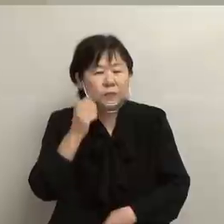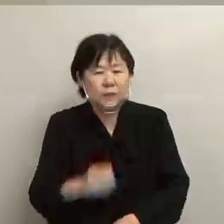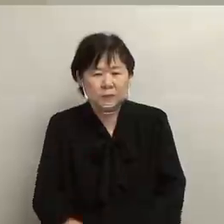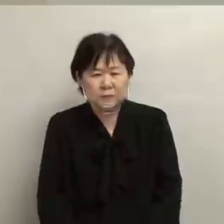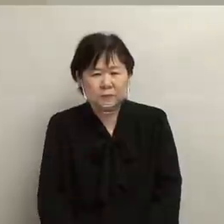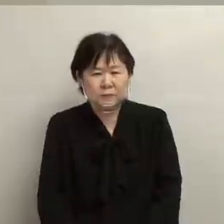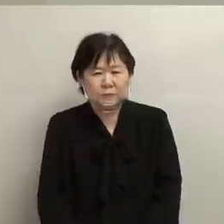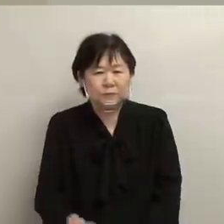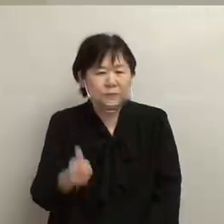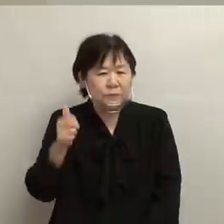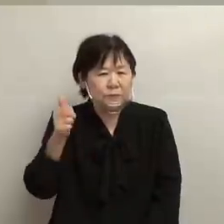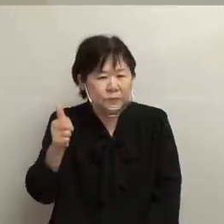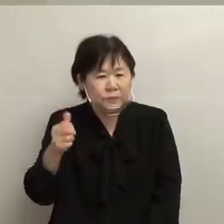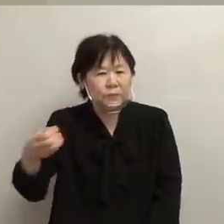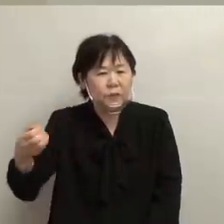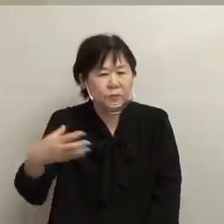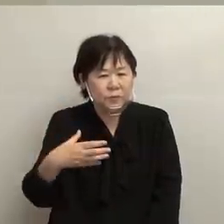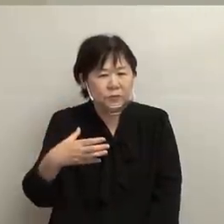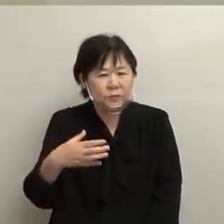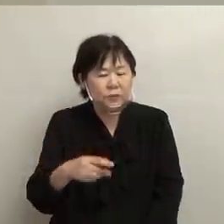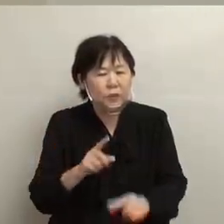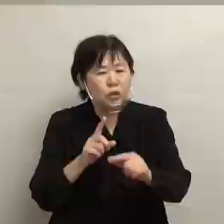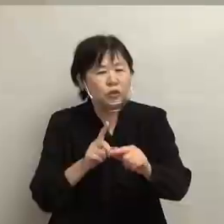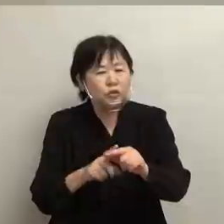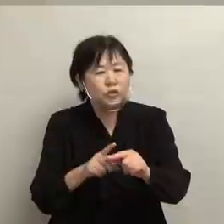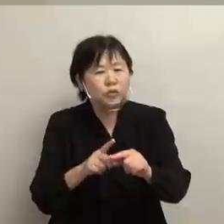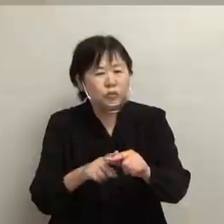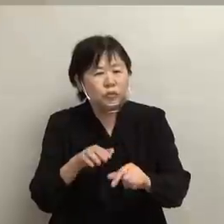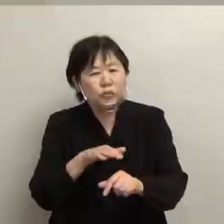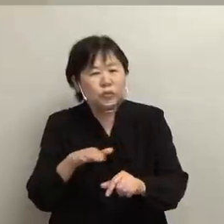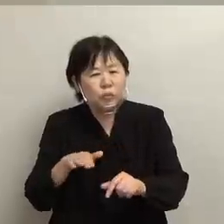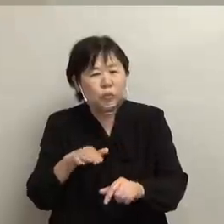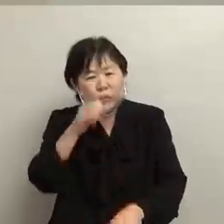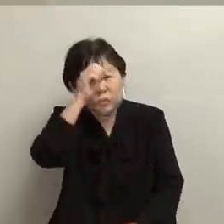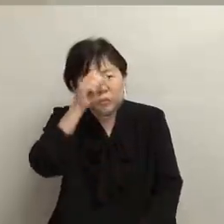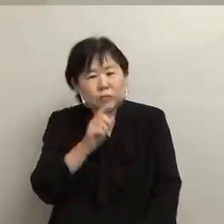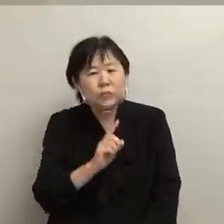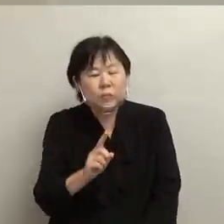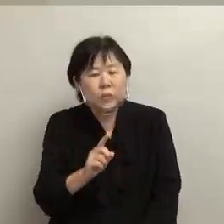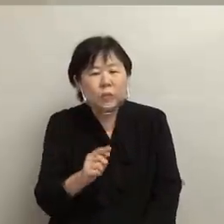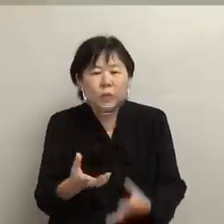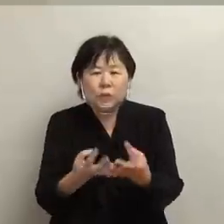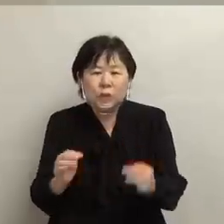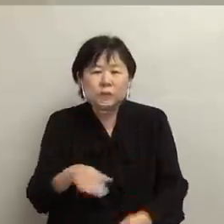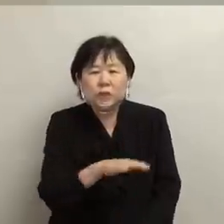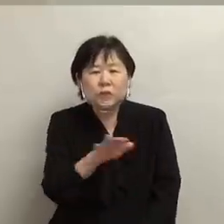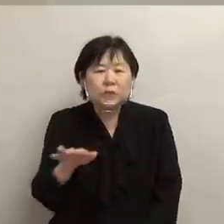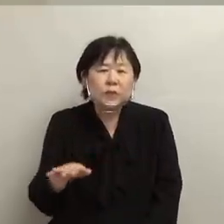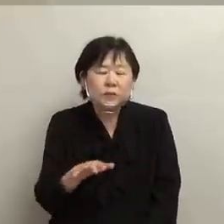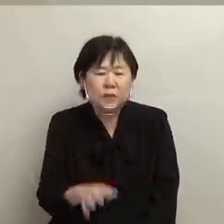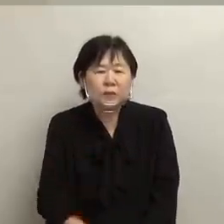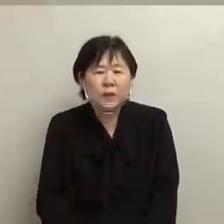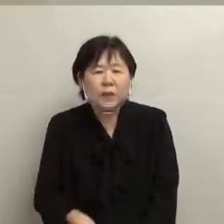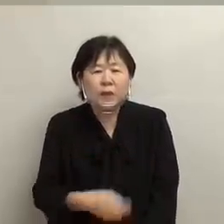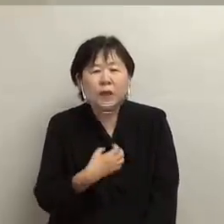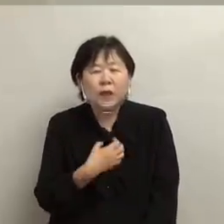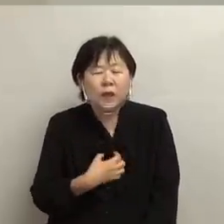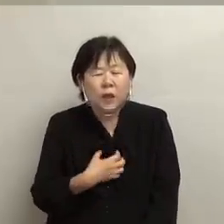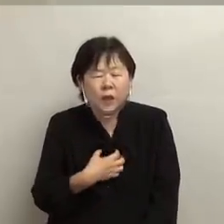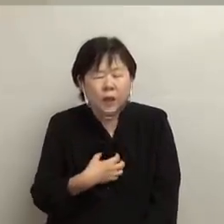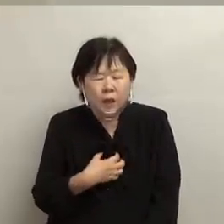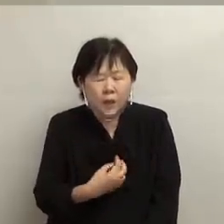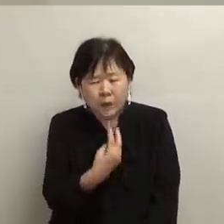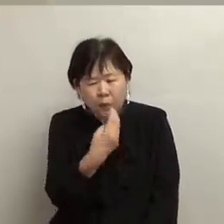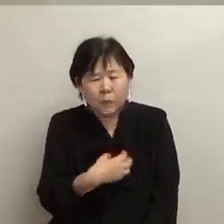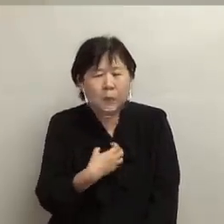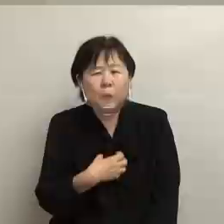明日著星というとですね多くの人たちがまあ駅苦しさは出そうだけどまあ対し